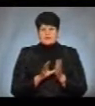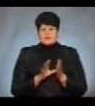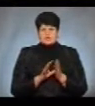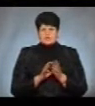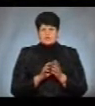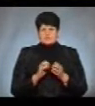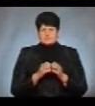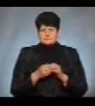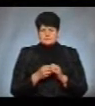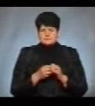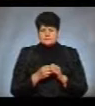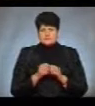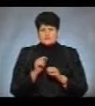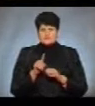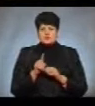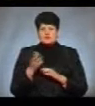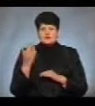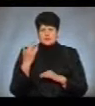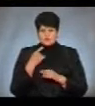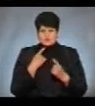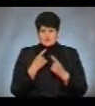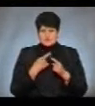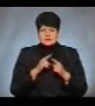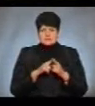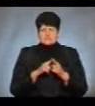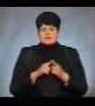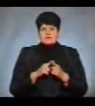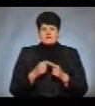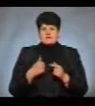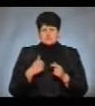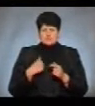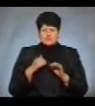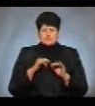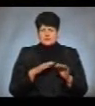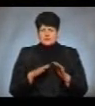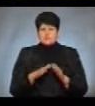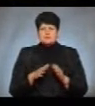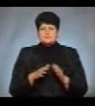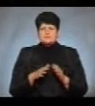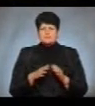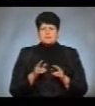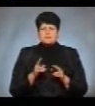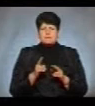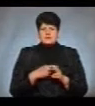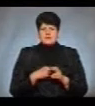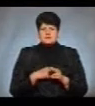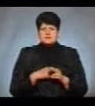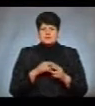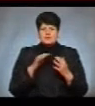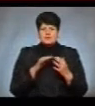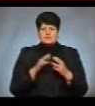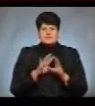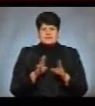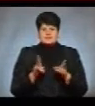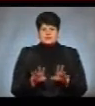замикання. А те, що ми раніше говорили, це, власне, воєнні дії, без вогню вони не залишаються.